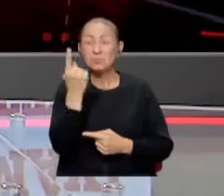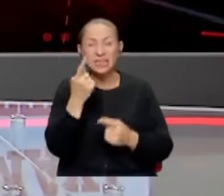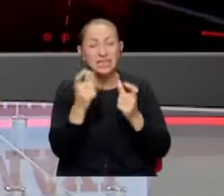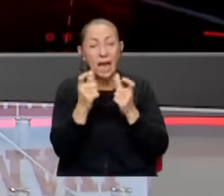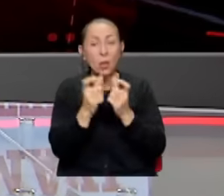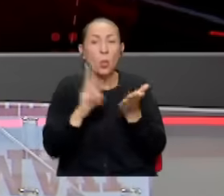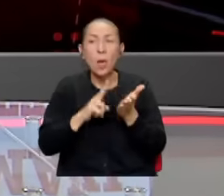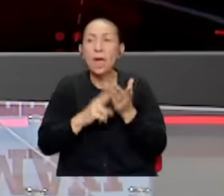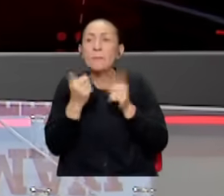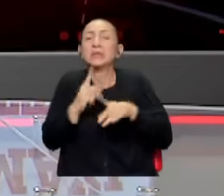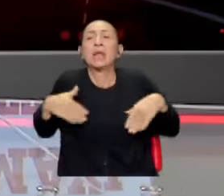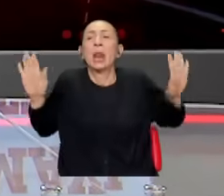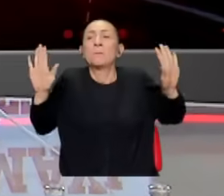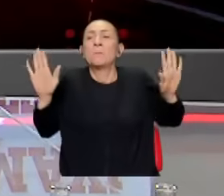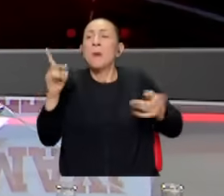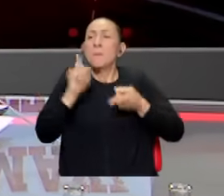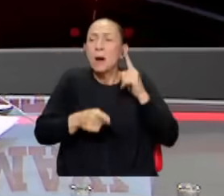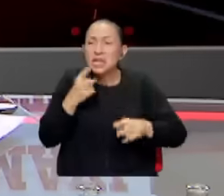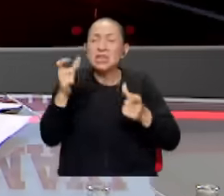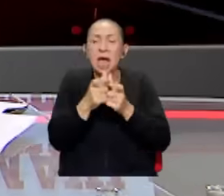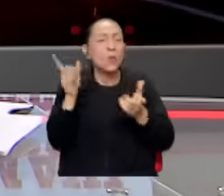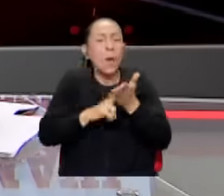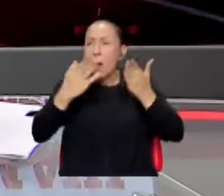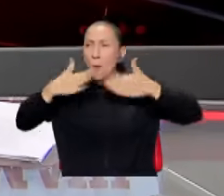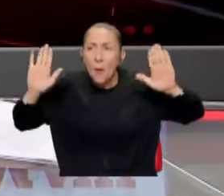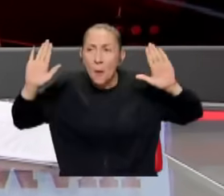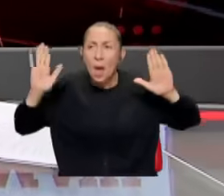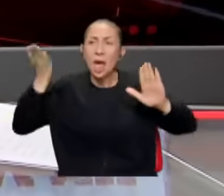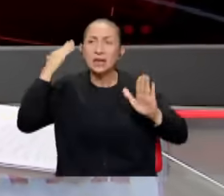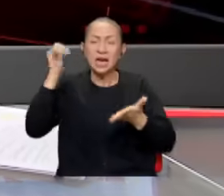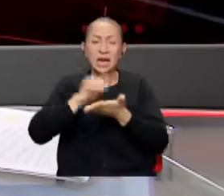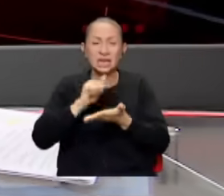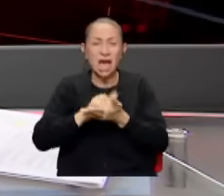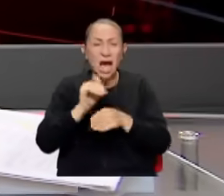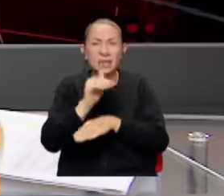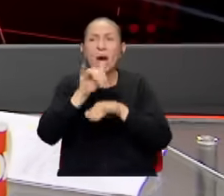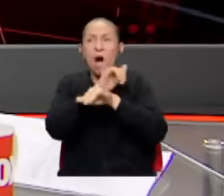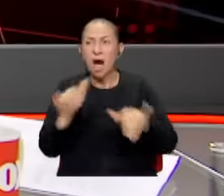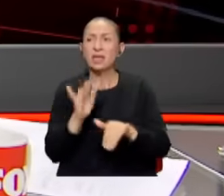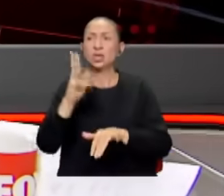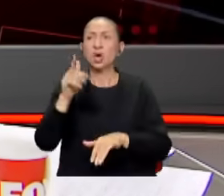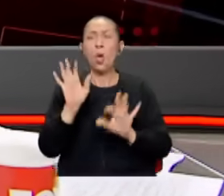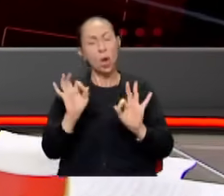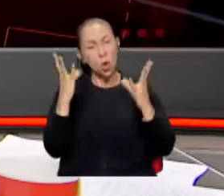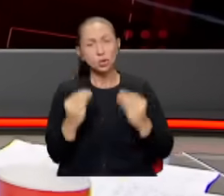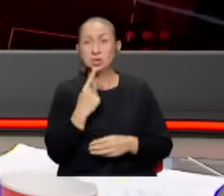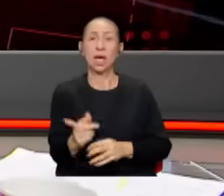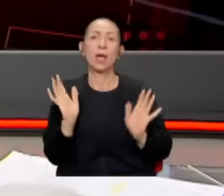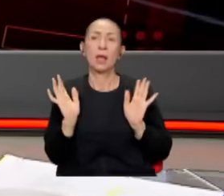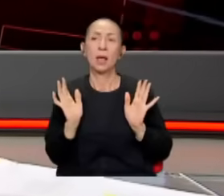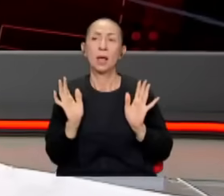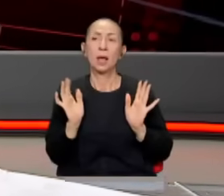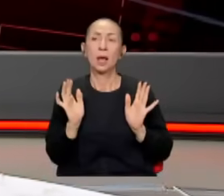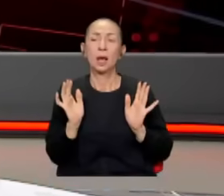Derneğe üye filan olmadım hiçbir partiye hiçbir derneğe hiçbir şeye bundan önce yaptığım gazetecilik hayatımda da aynı şey geçerli öyle olsun